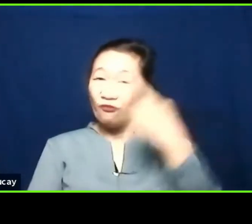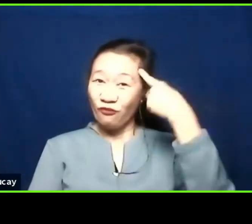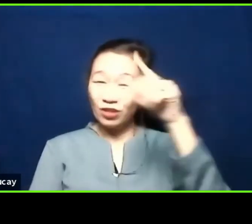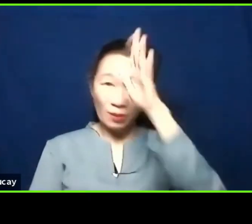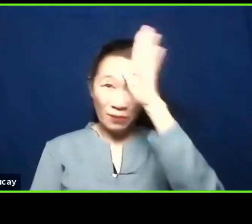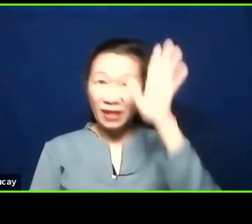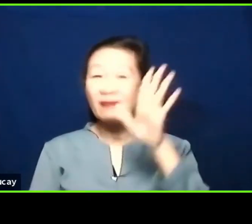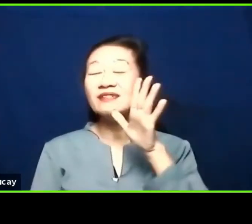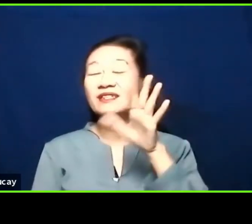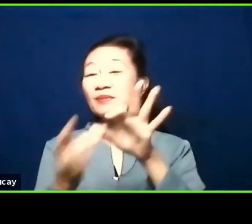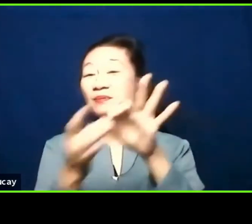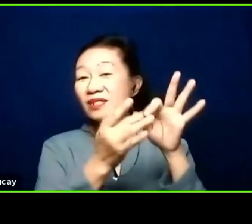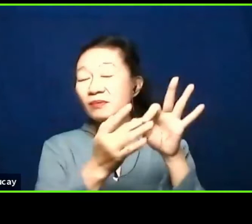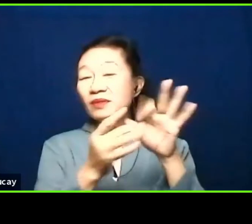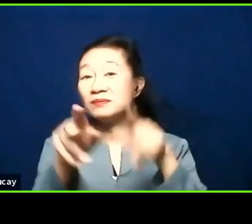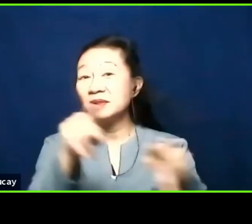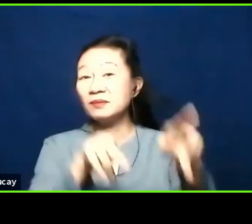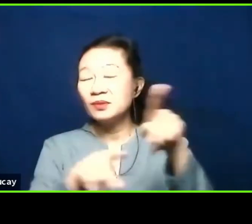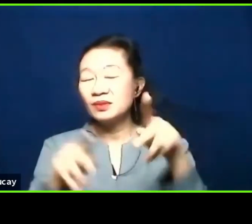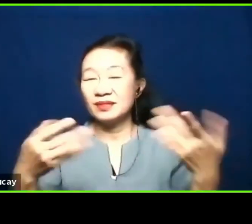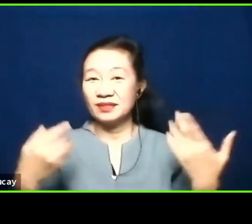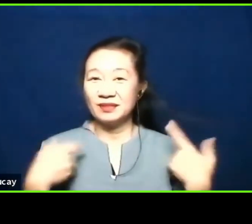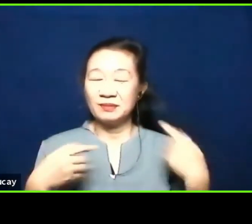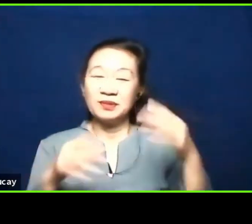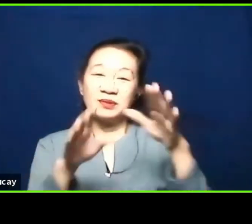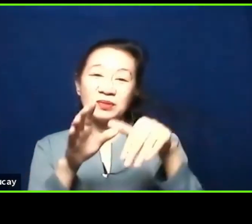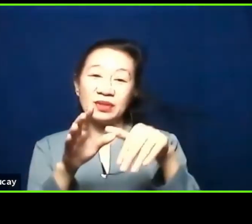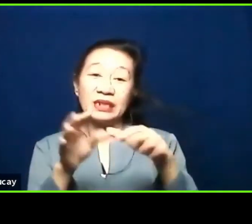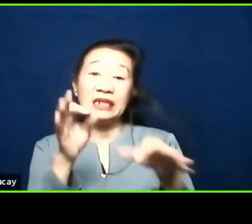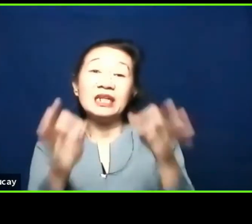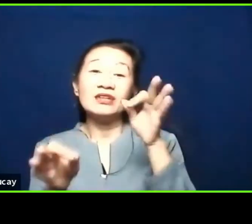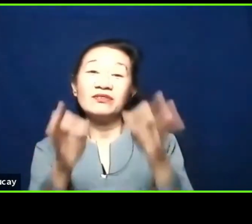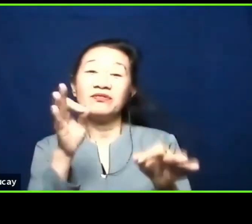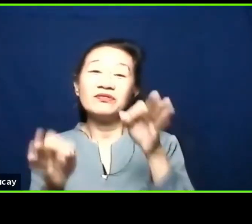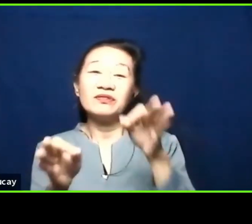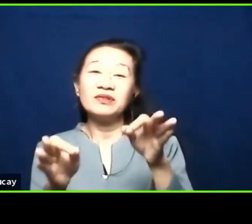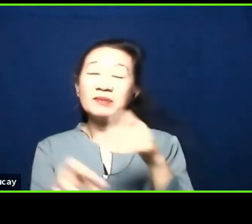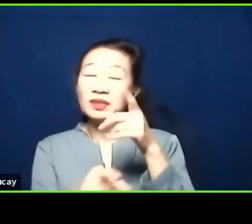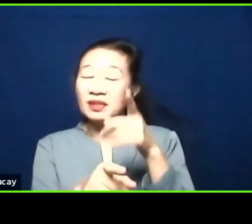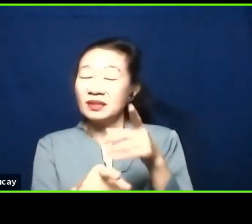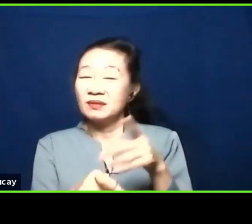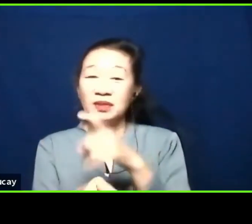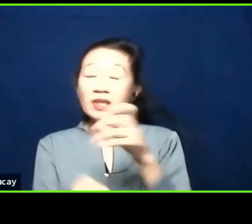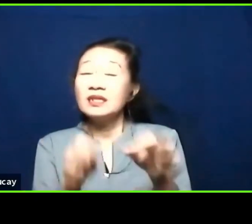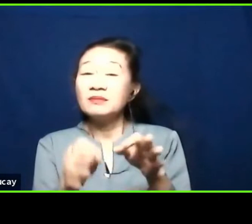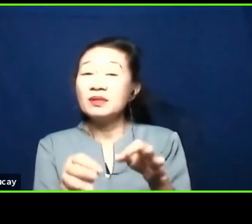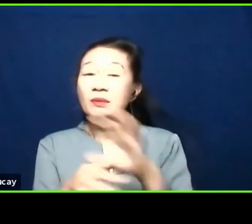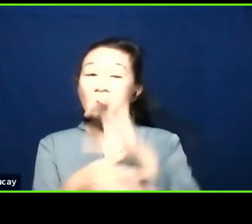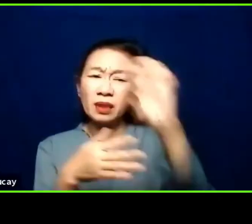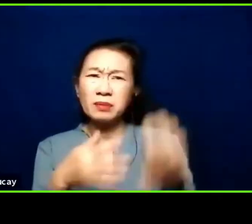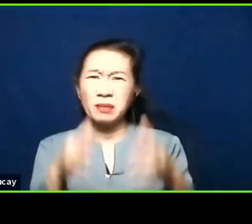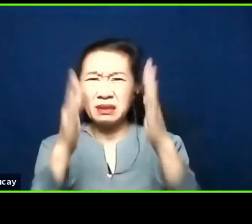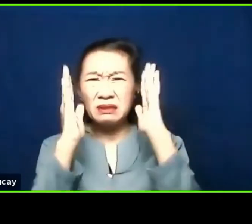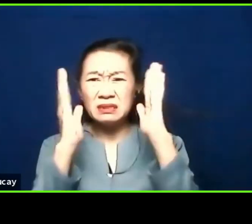at lalong-lalo na sa mga taong may kapansanan kung, syempre may kung, kasi kung mag-e-end sa pakikinig